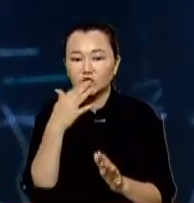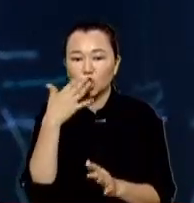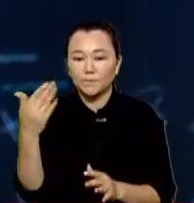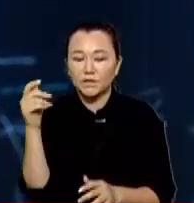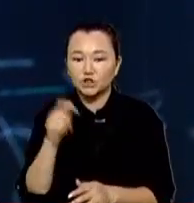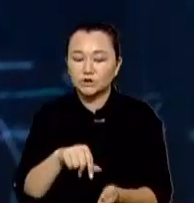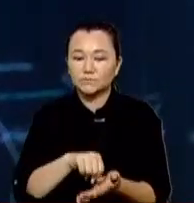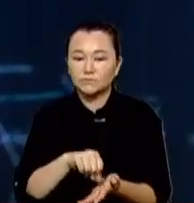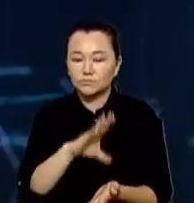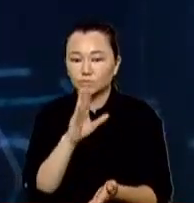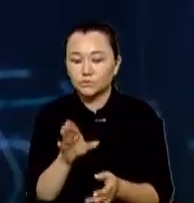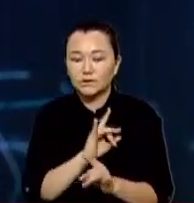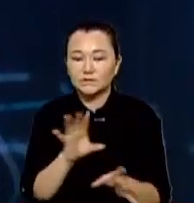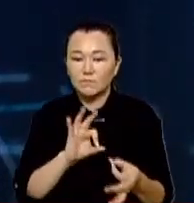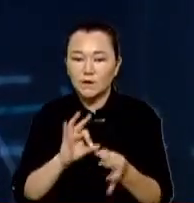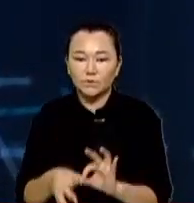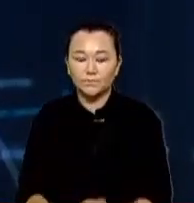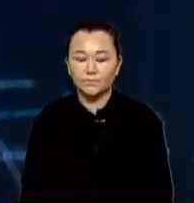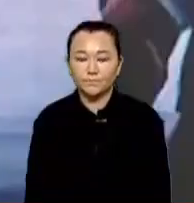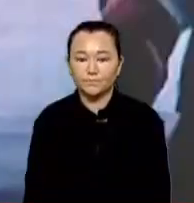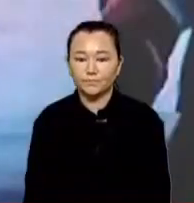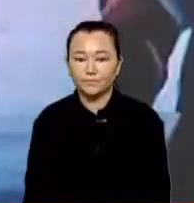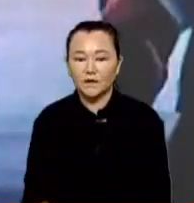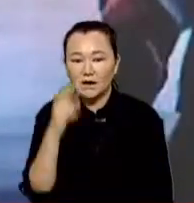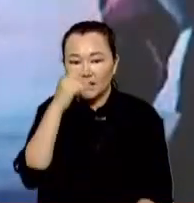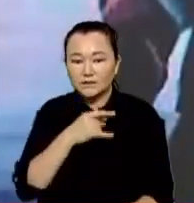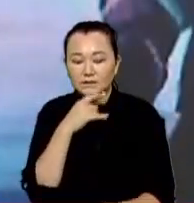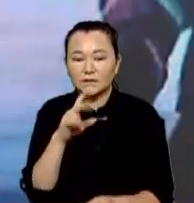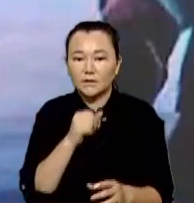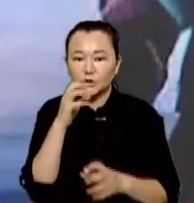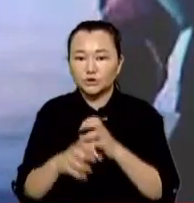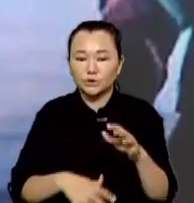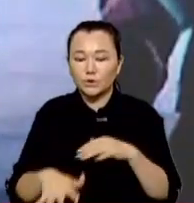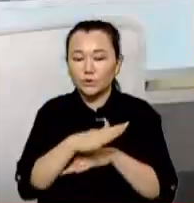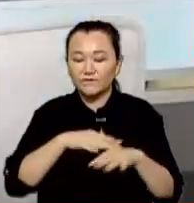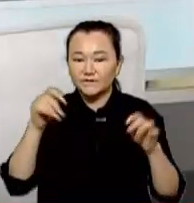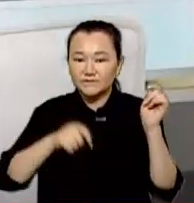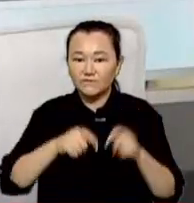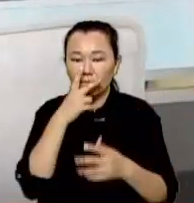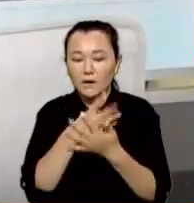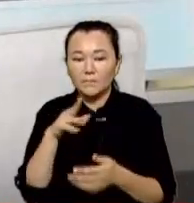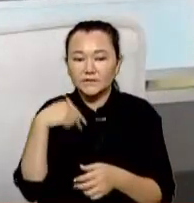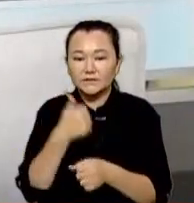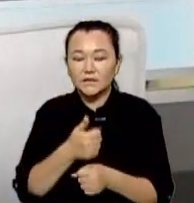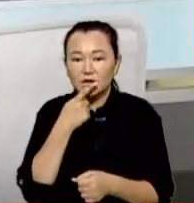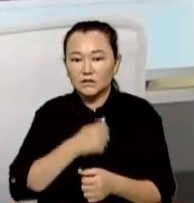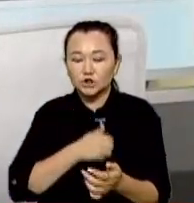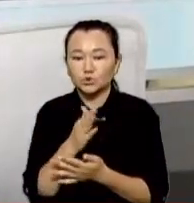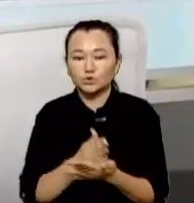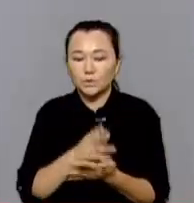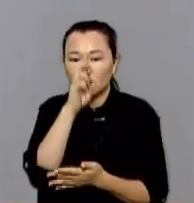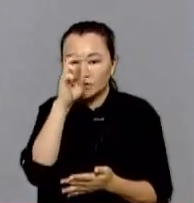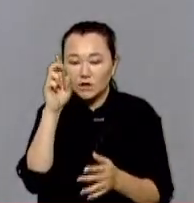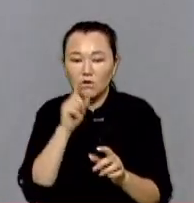зарубежные. Подробнее расскажет Еляман Раймбеков. Казахстан на международном фестивале представит президентский оркестр службы государственной